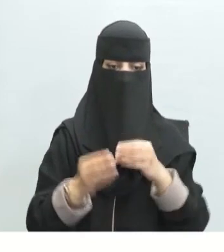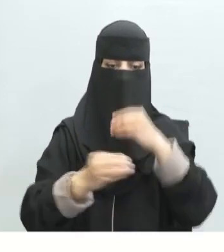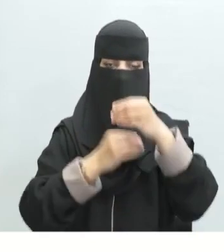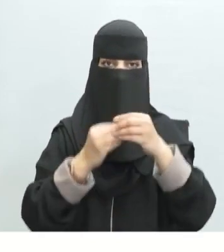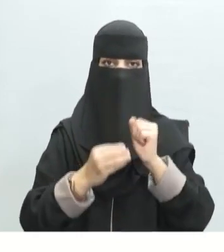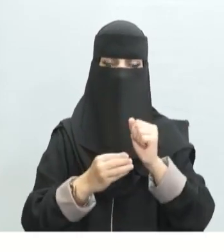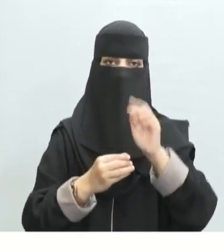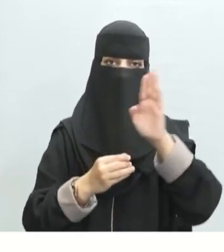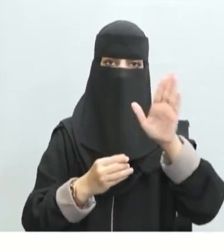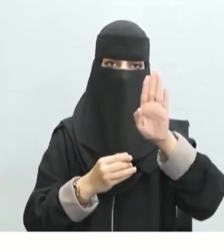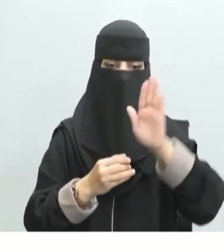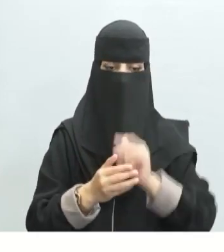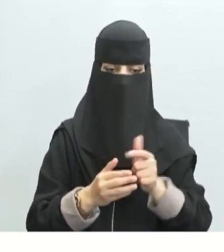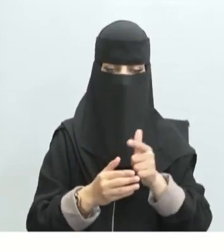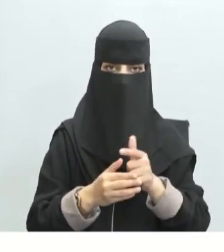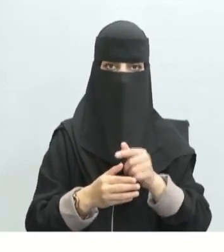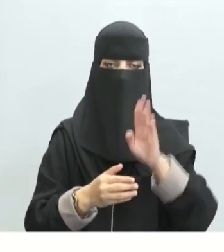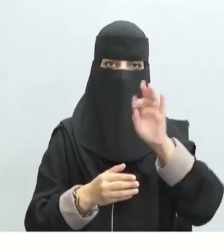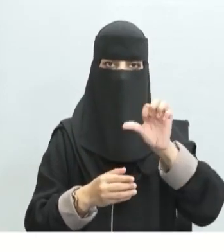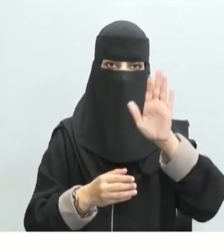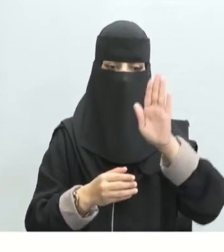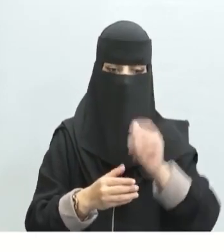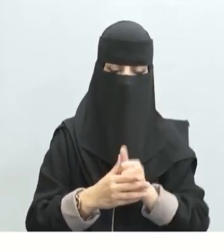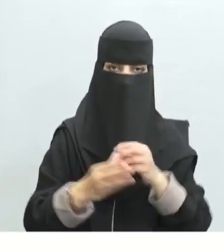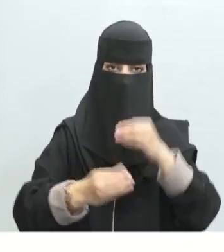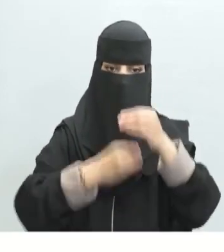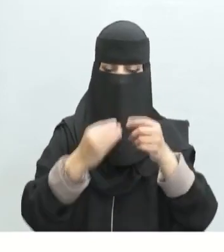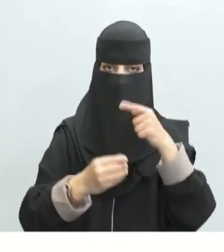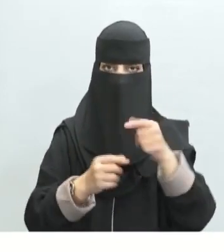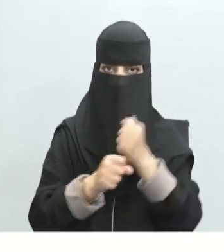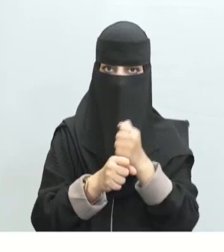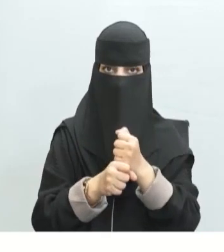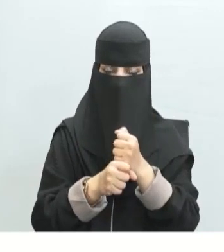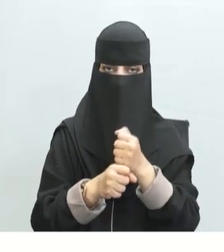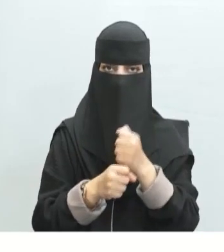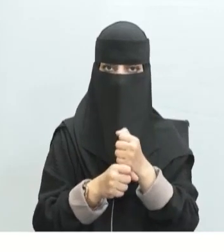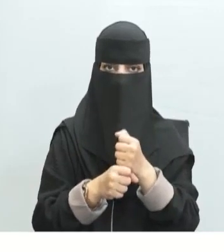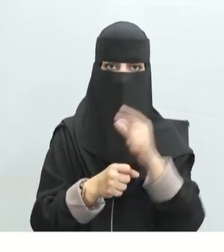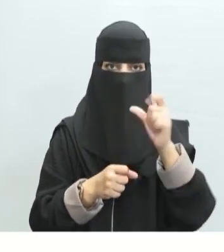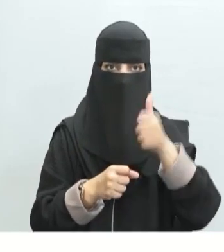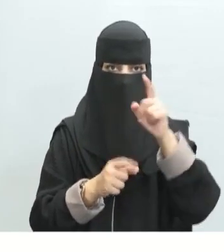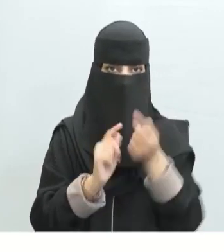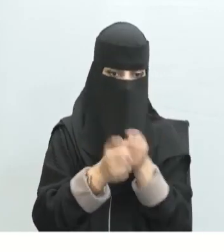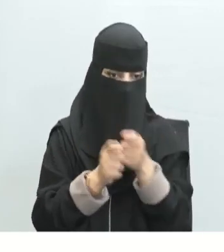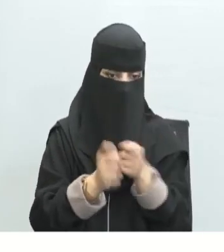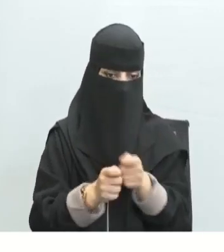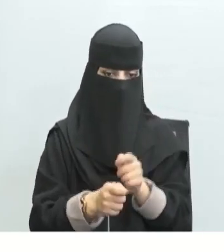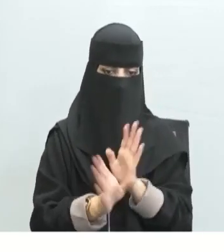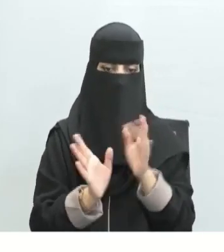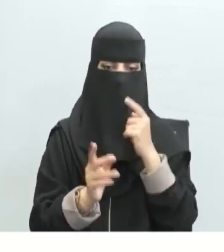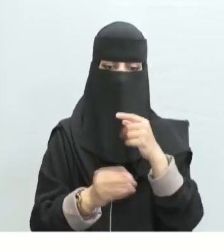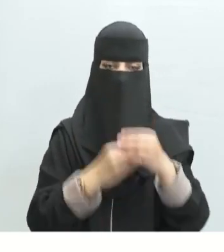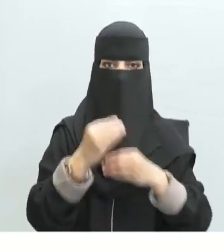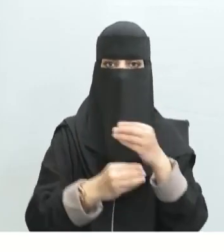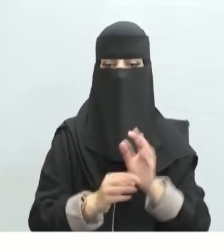اقلب الكوساين والكويك اش اقلب الساين فانا كل ما علي اني اسويه في دوال المقالب اني اقلب من اسمها